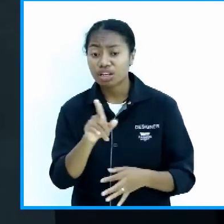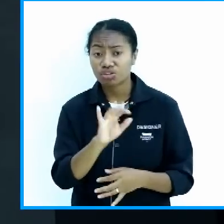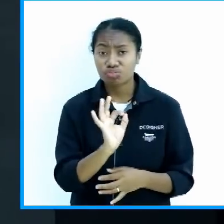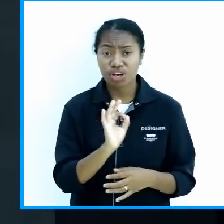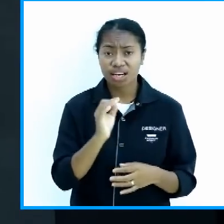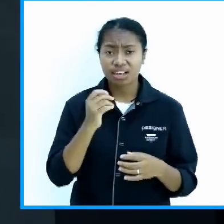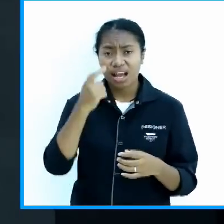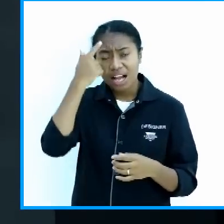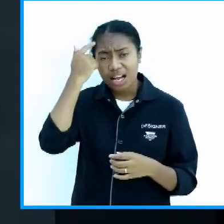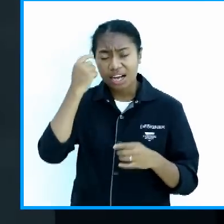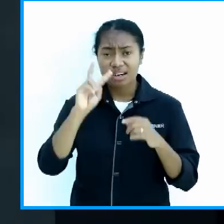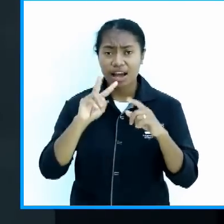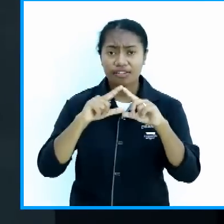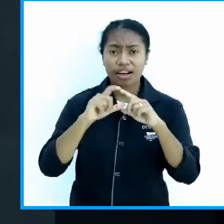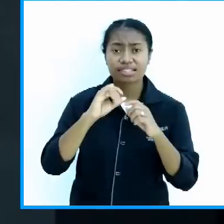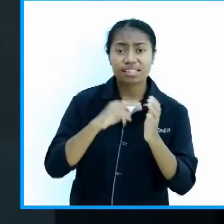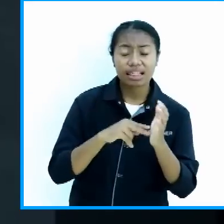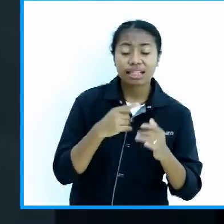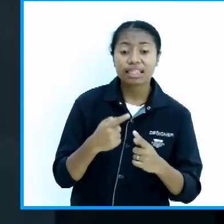Jadi ini yang